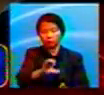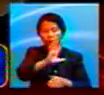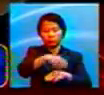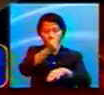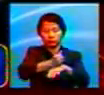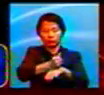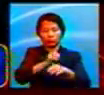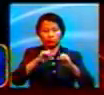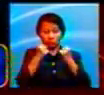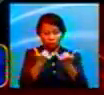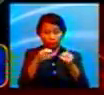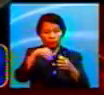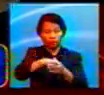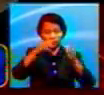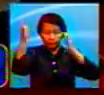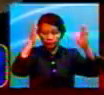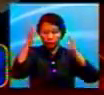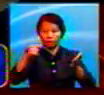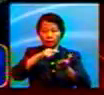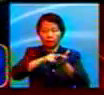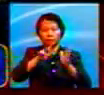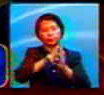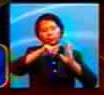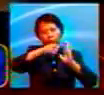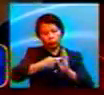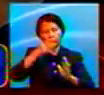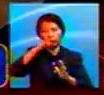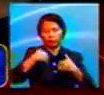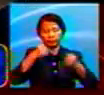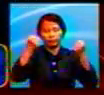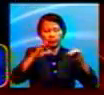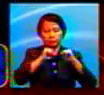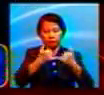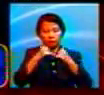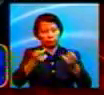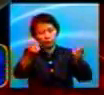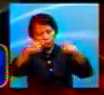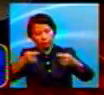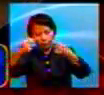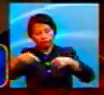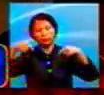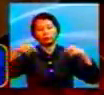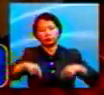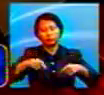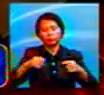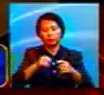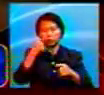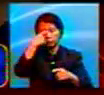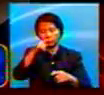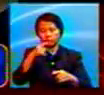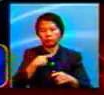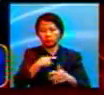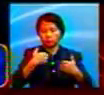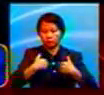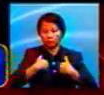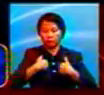companies in Malaysia. So this is the beginning. There will be more companies, you know, coming here when they hear that we have